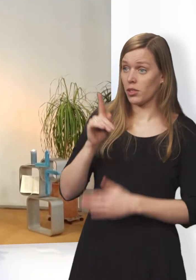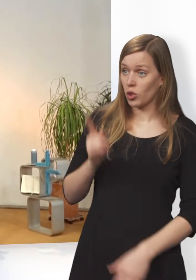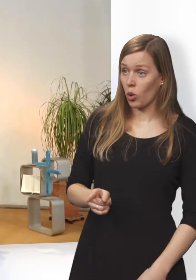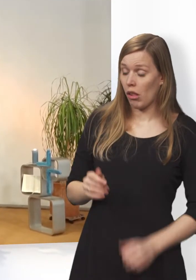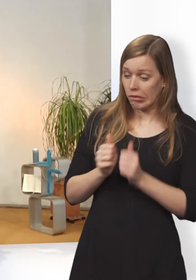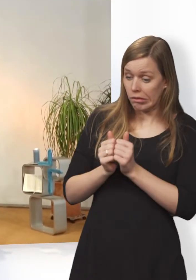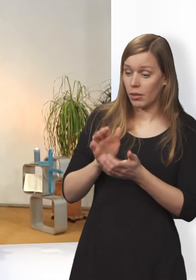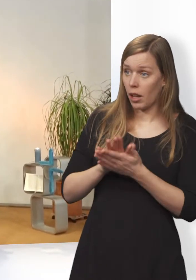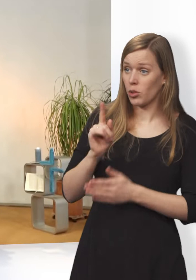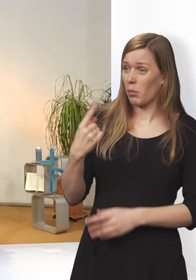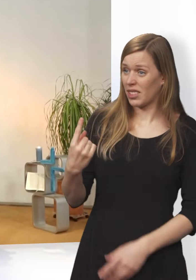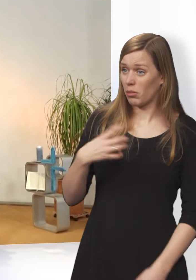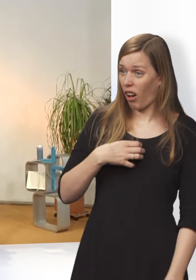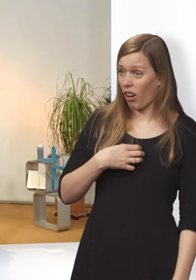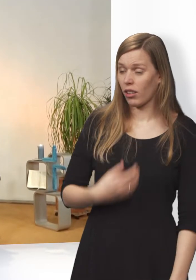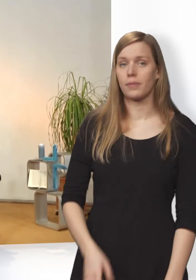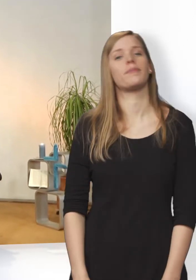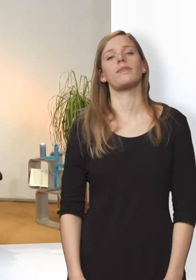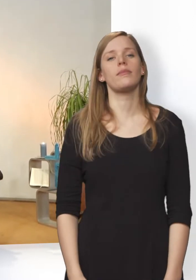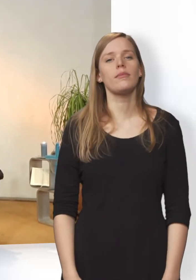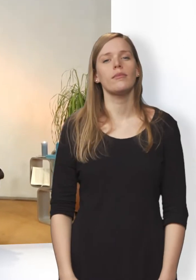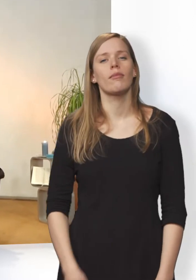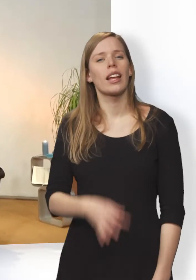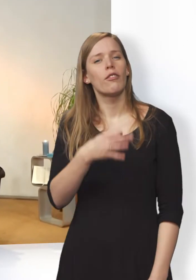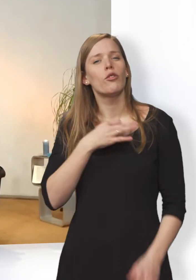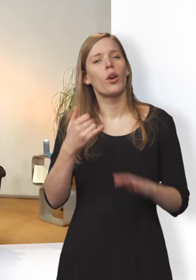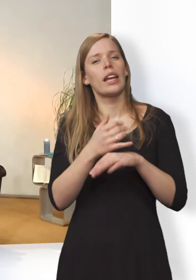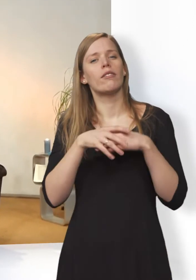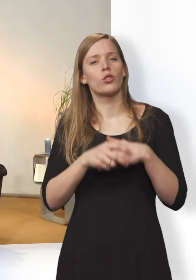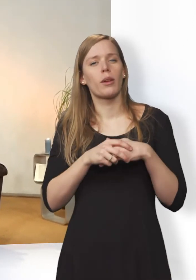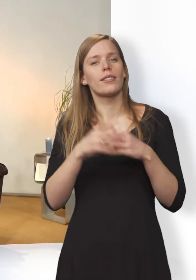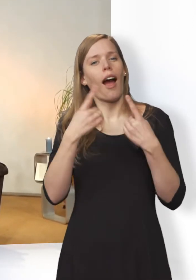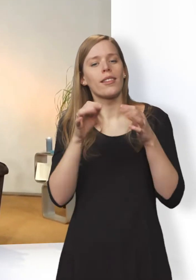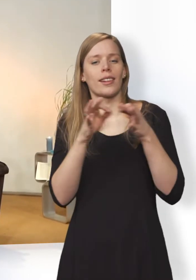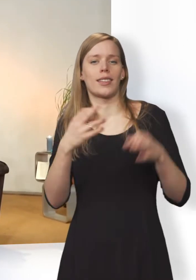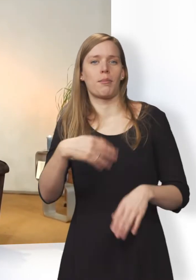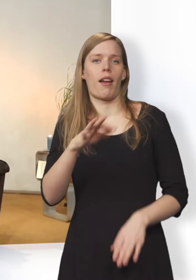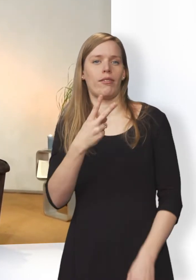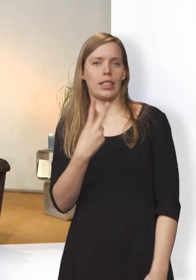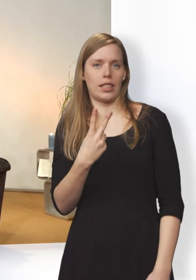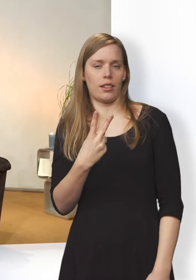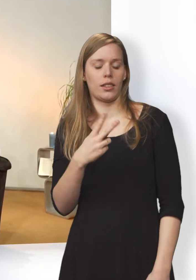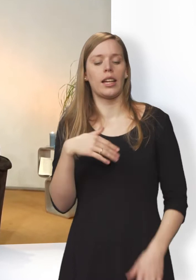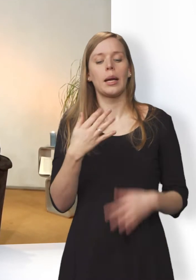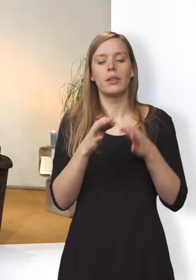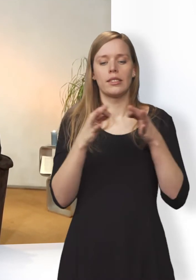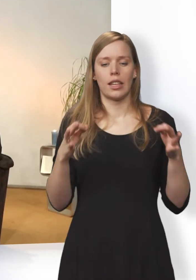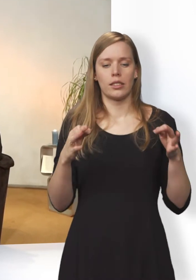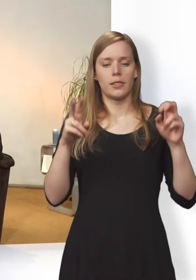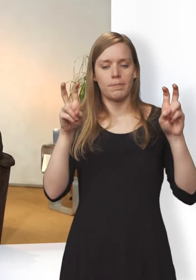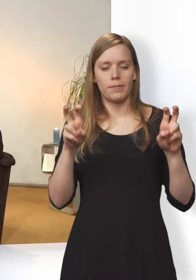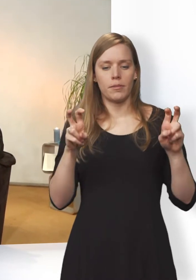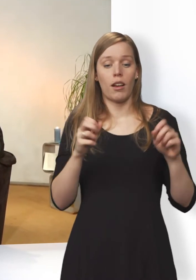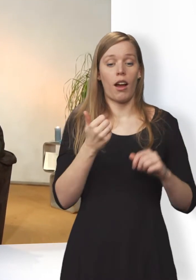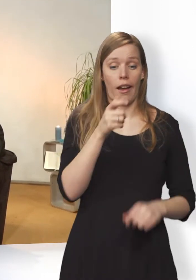zu bleiben wenn er krank wird bei mir ist beim sprechen was anderes wichtig geworden bei mir ist das einst das andere mit